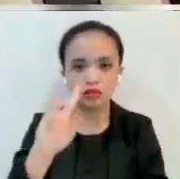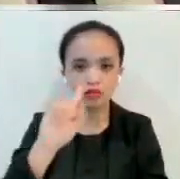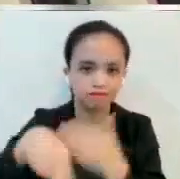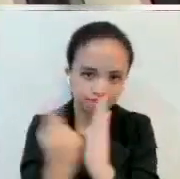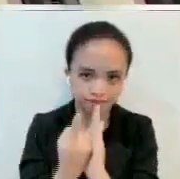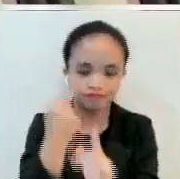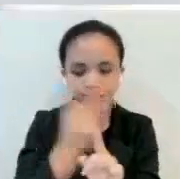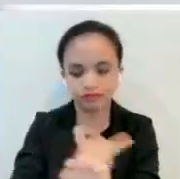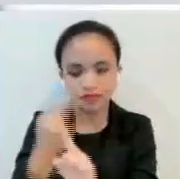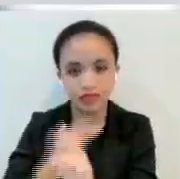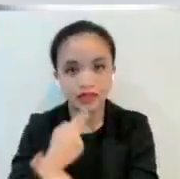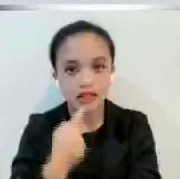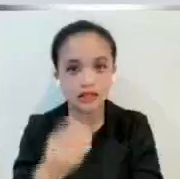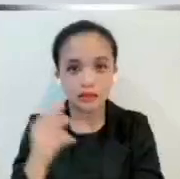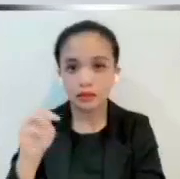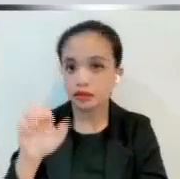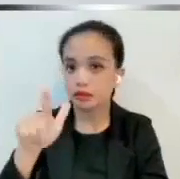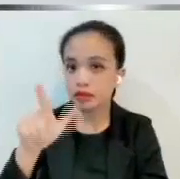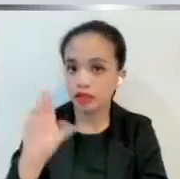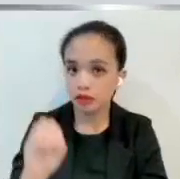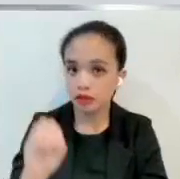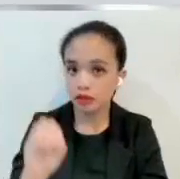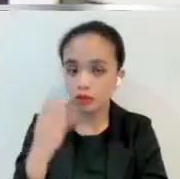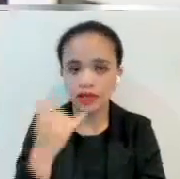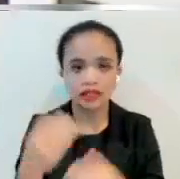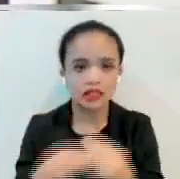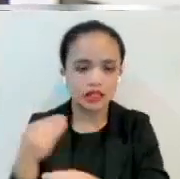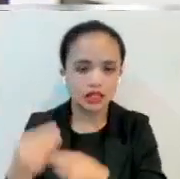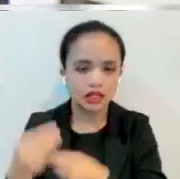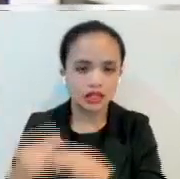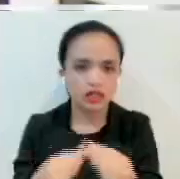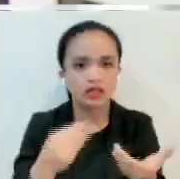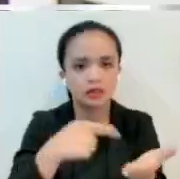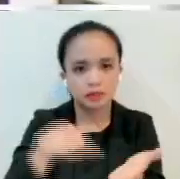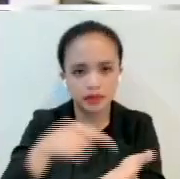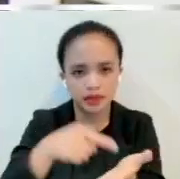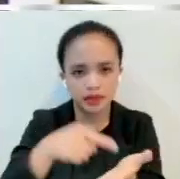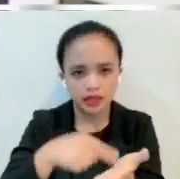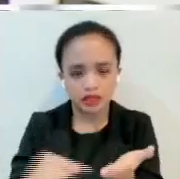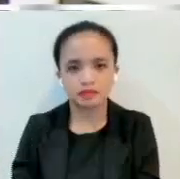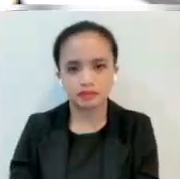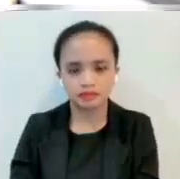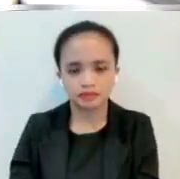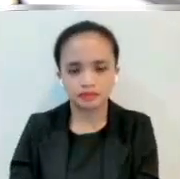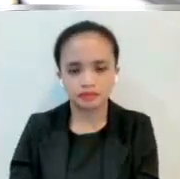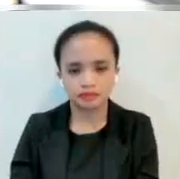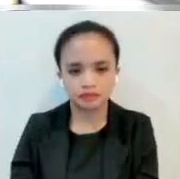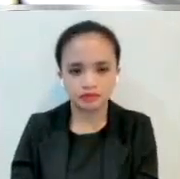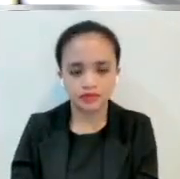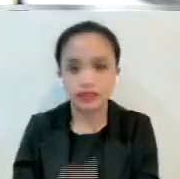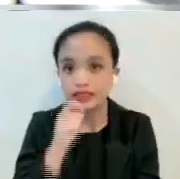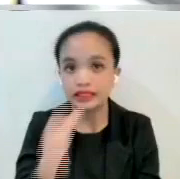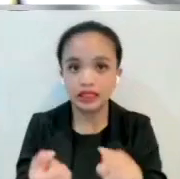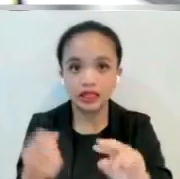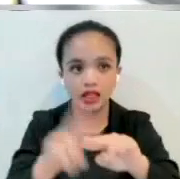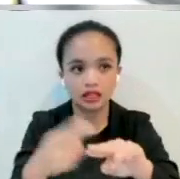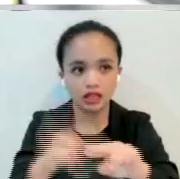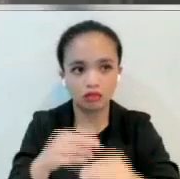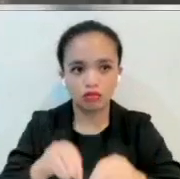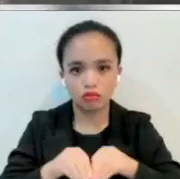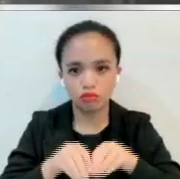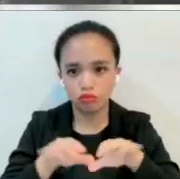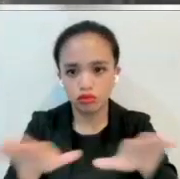ang generation charge transmission charge at taxes Hindi naman tumataas ang distribution charge sa nakalipas ng mahigit isang